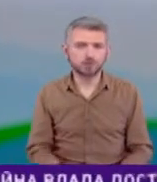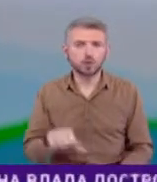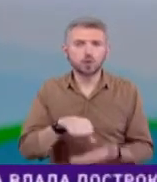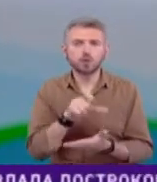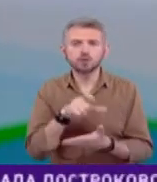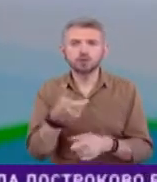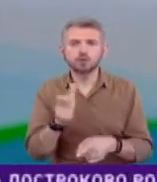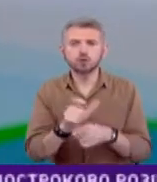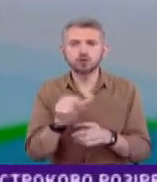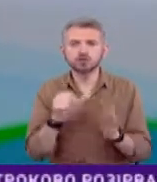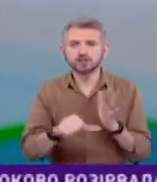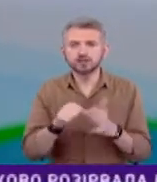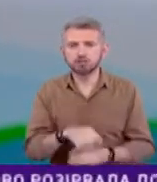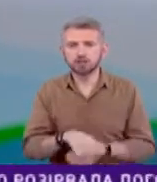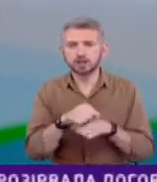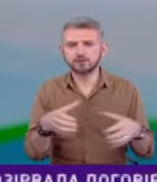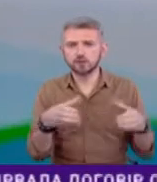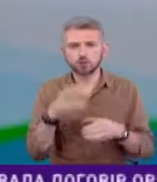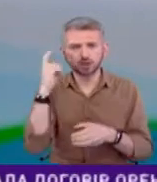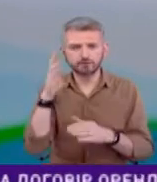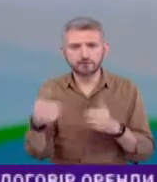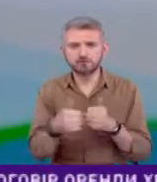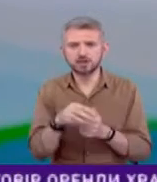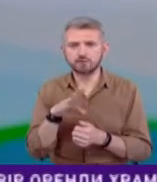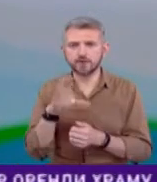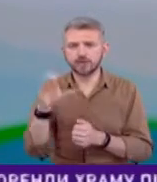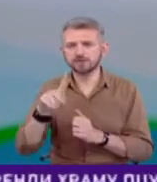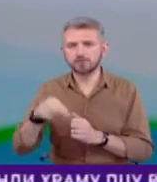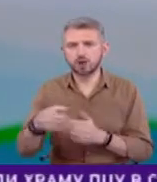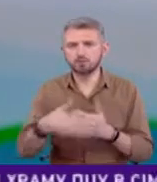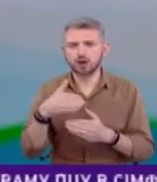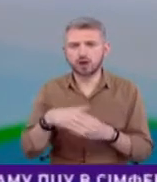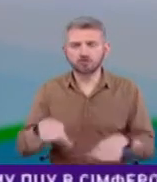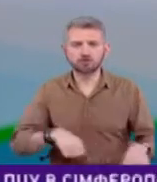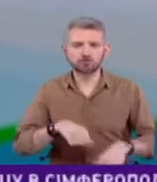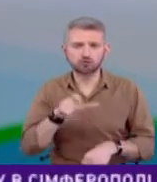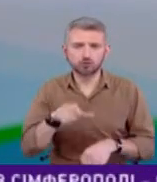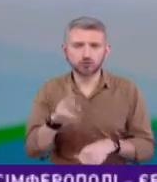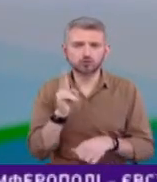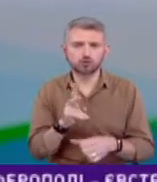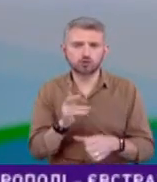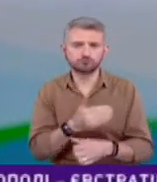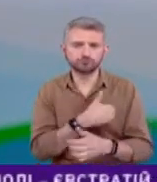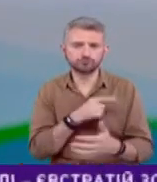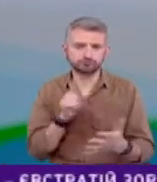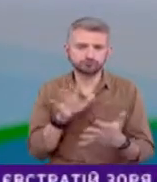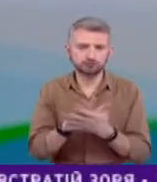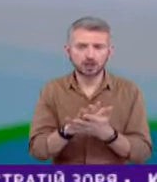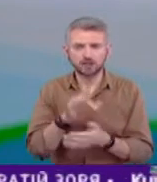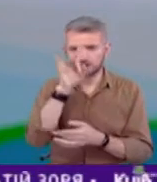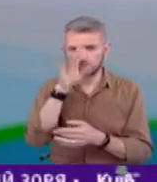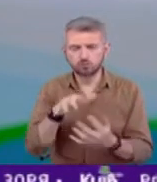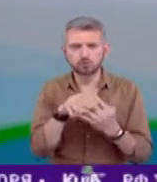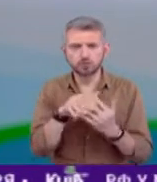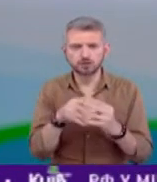Учасники понад 60 протестних груп Києва під МВС вимагають покарання тітушок, що здійснили замах на відомого борця проти